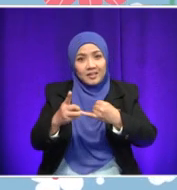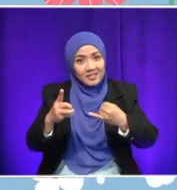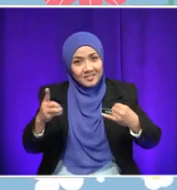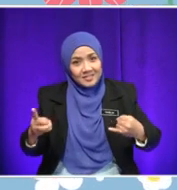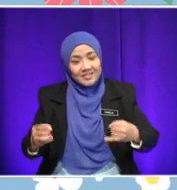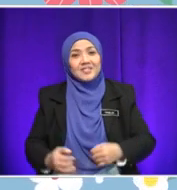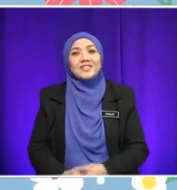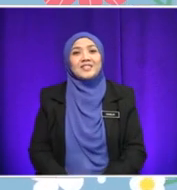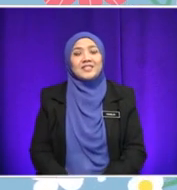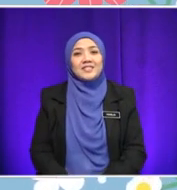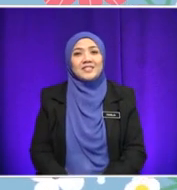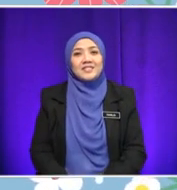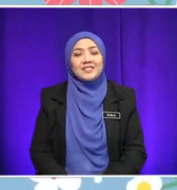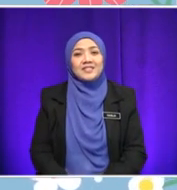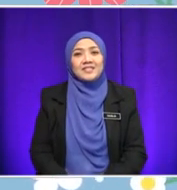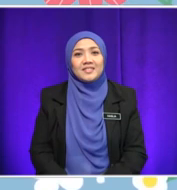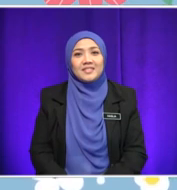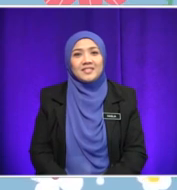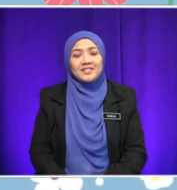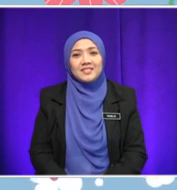tinggal keberanian saja